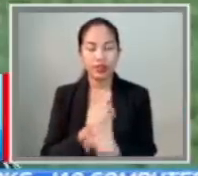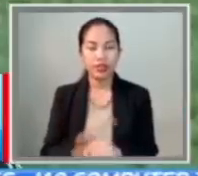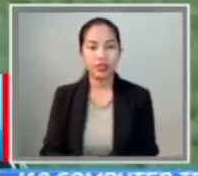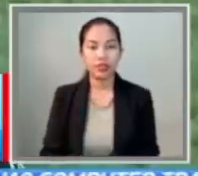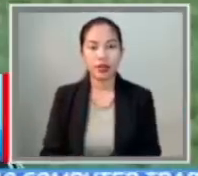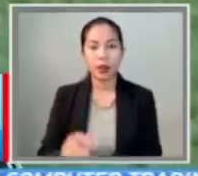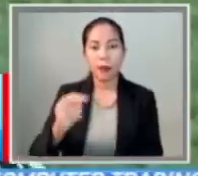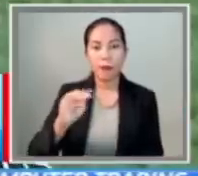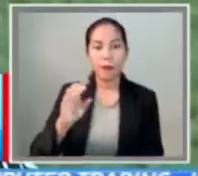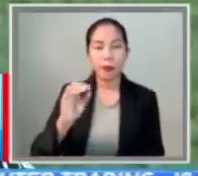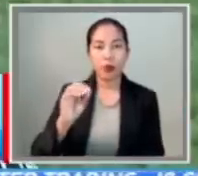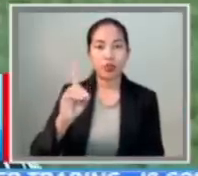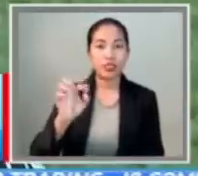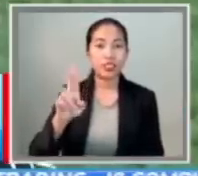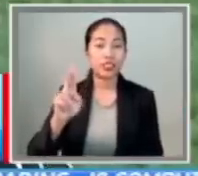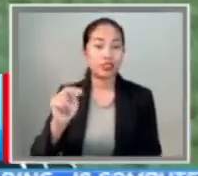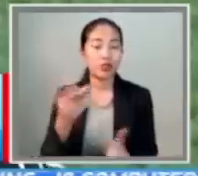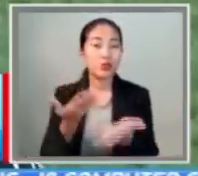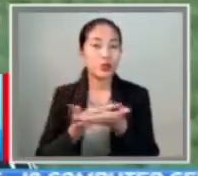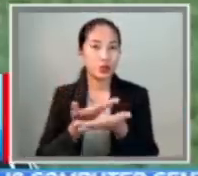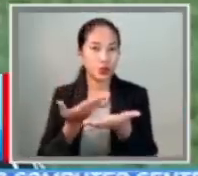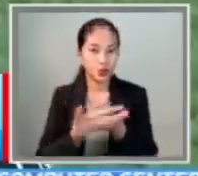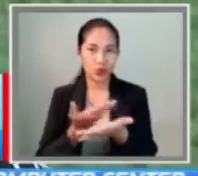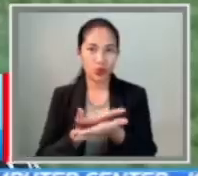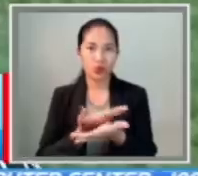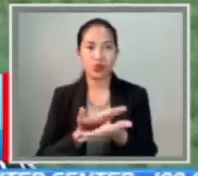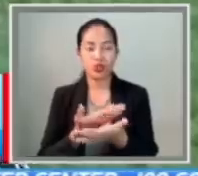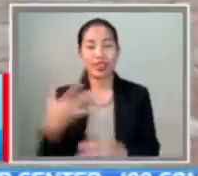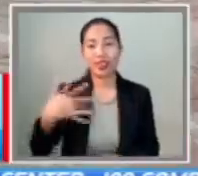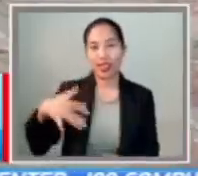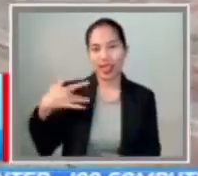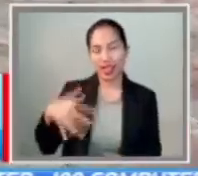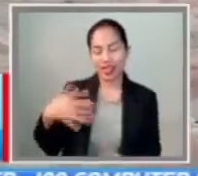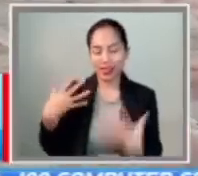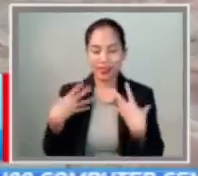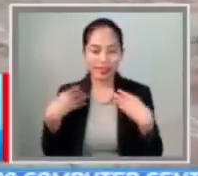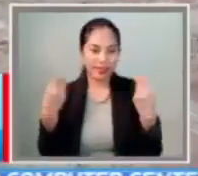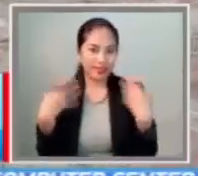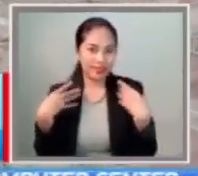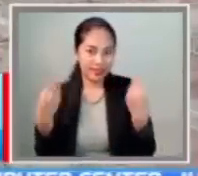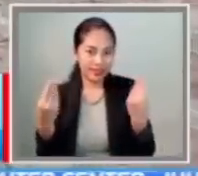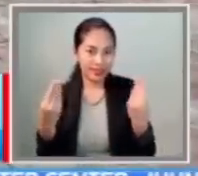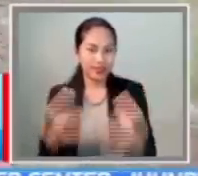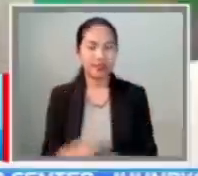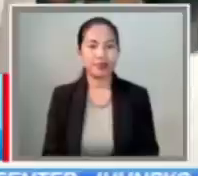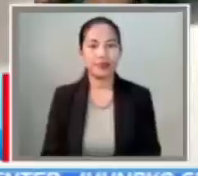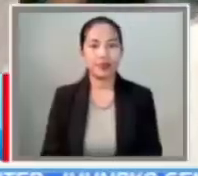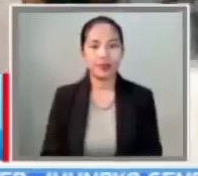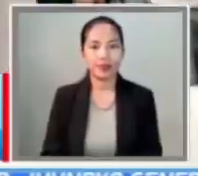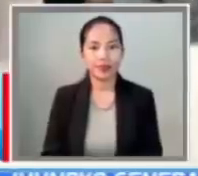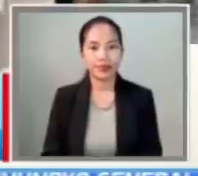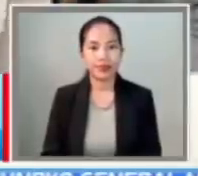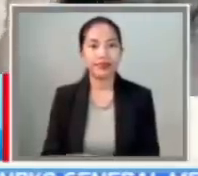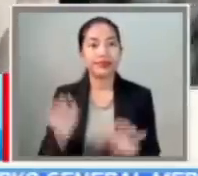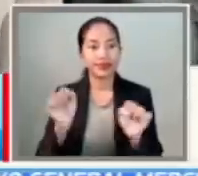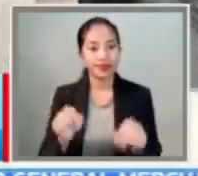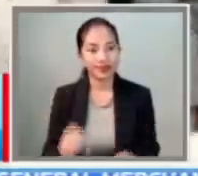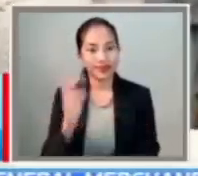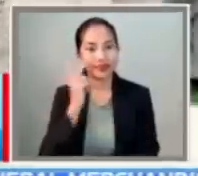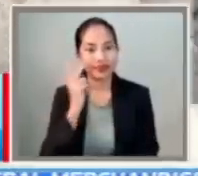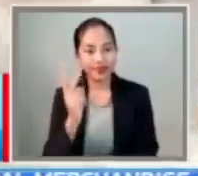take sa Filipiniana or sa kung ano ba yung mga gowns. Maaring makita ng malapitan ang